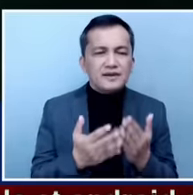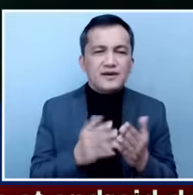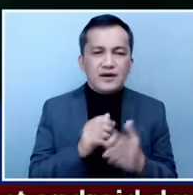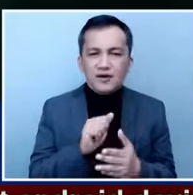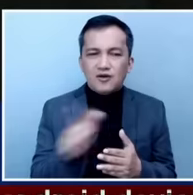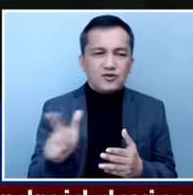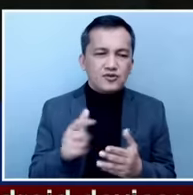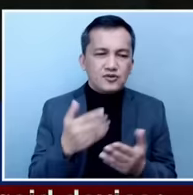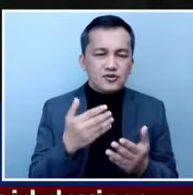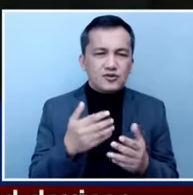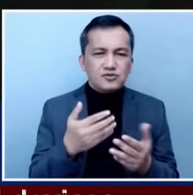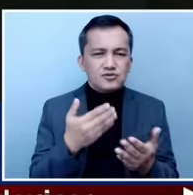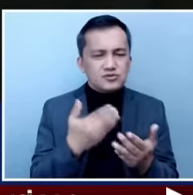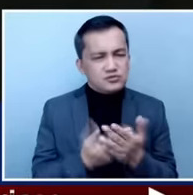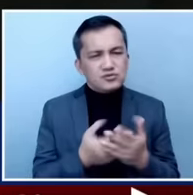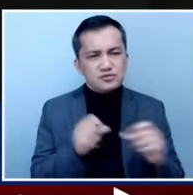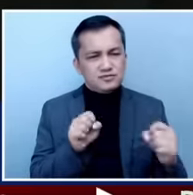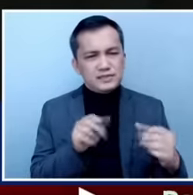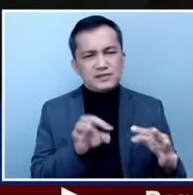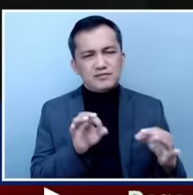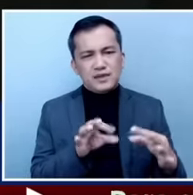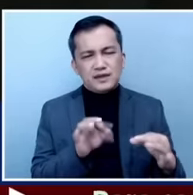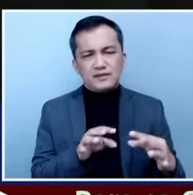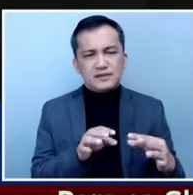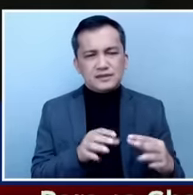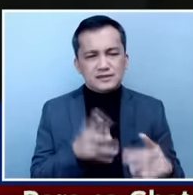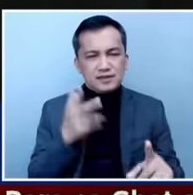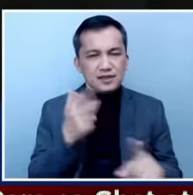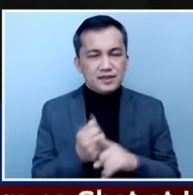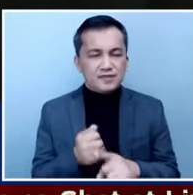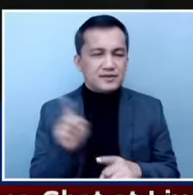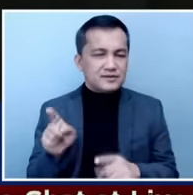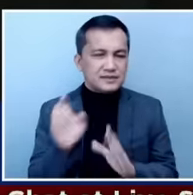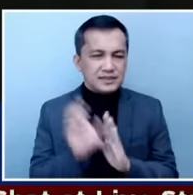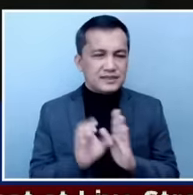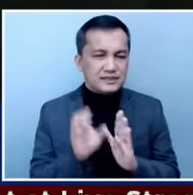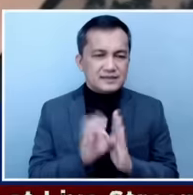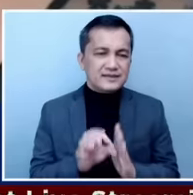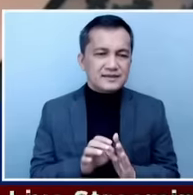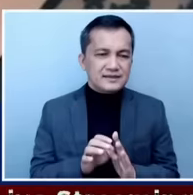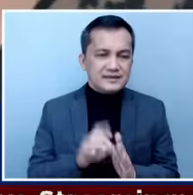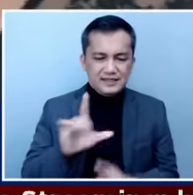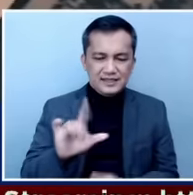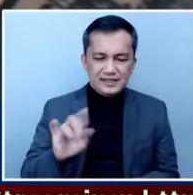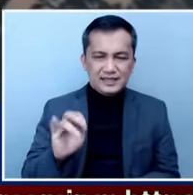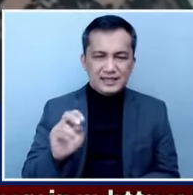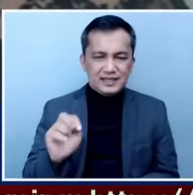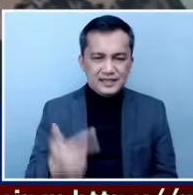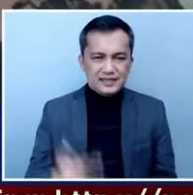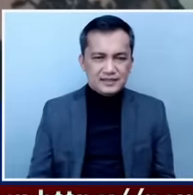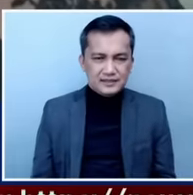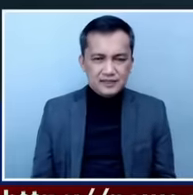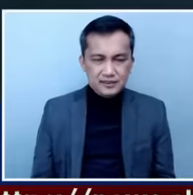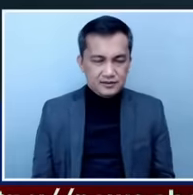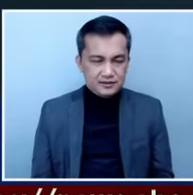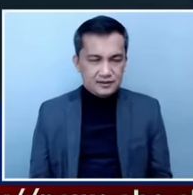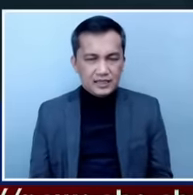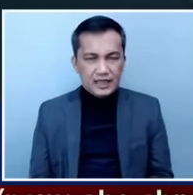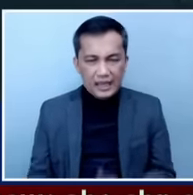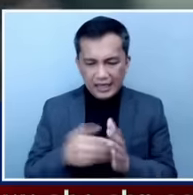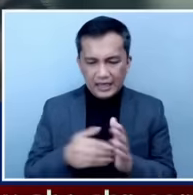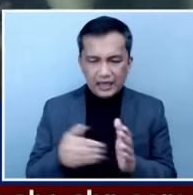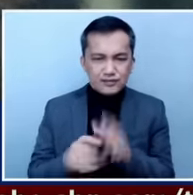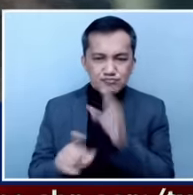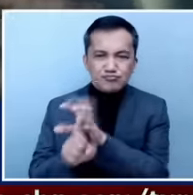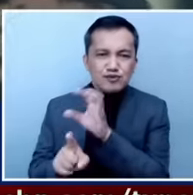good feedback and naging ganun yung impact ng character na yun sa Linlang. Akala mo, hindi ko alam. Ilang beses nag-trending si